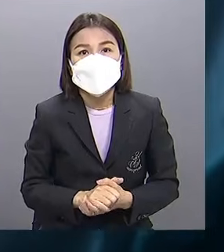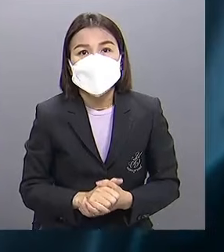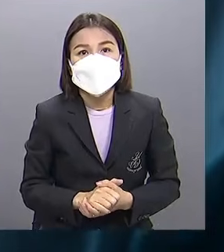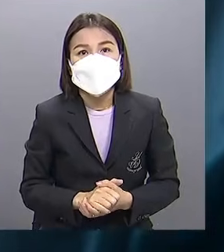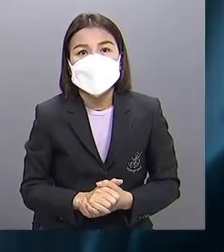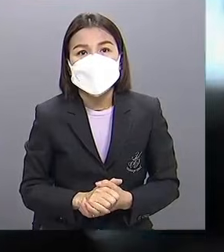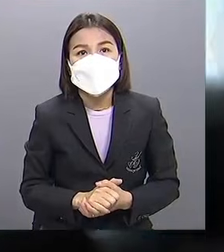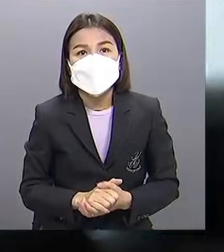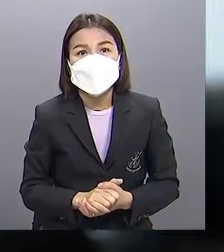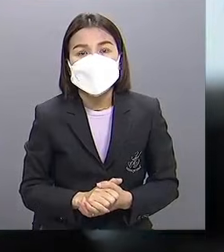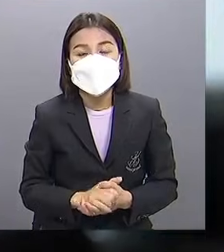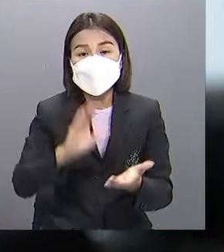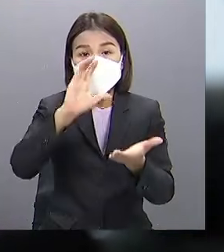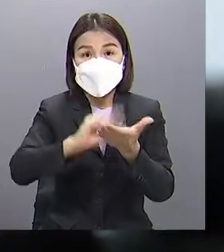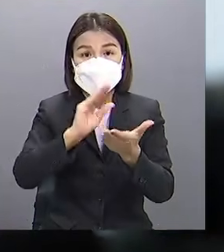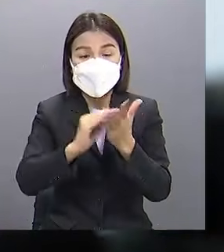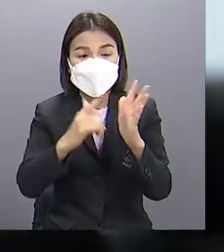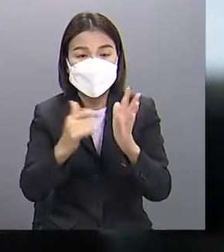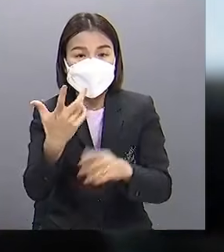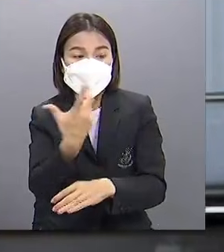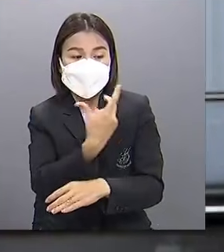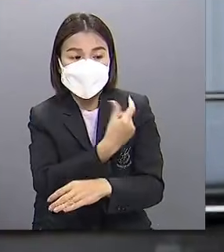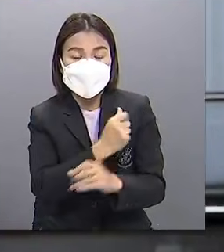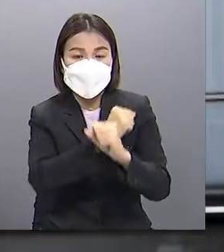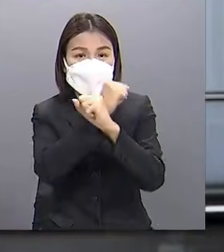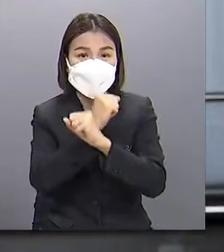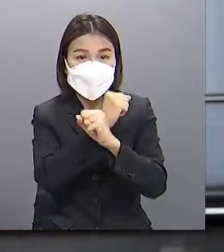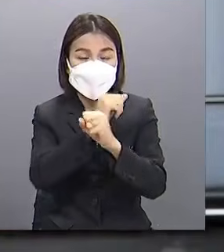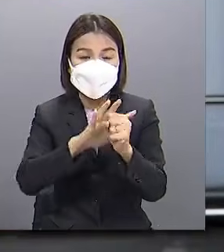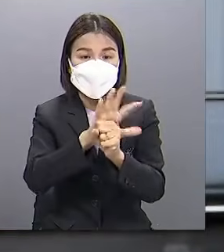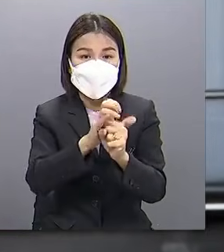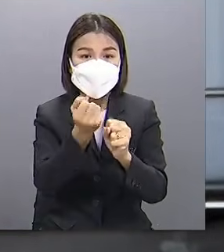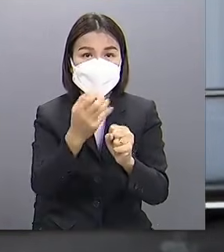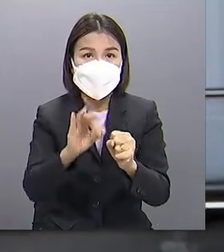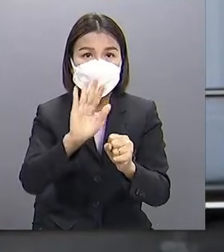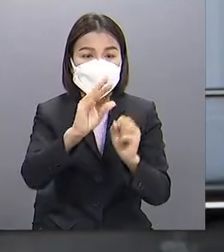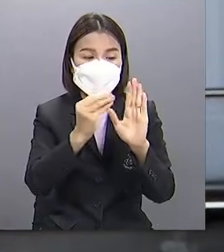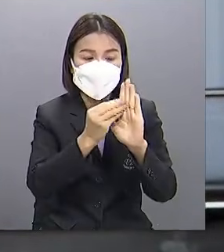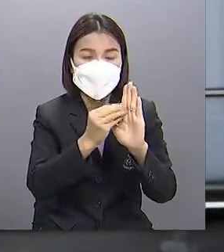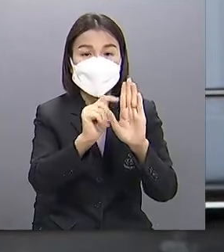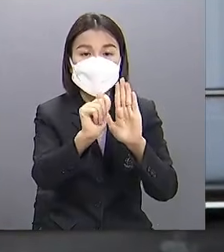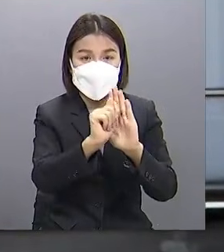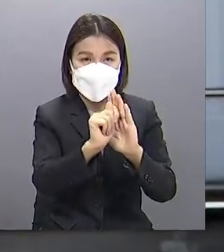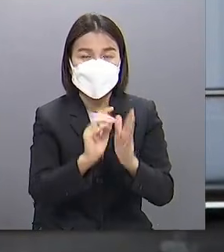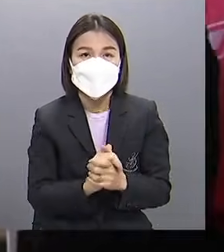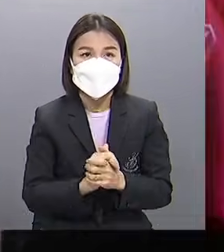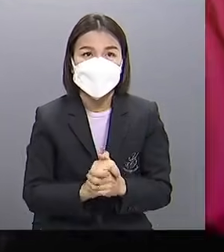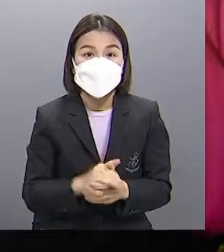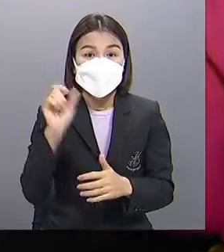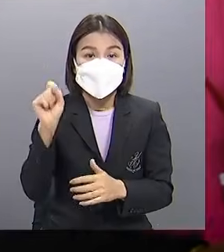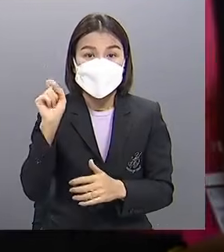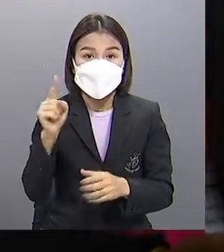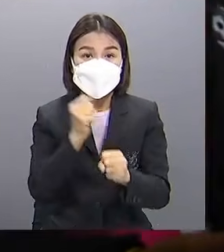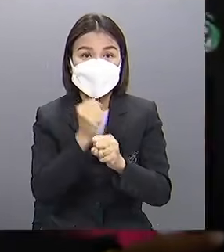จากข้อมูลการฉีดวัคซีนต้านโควิด-19 ในพื้นที่อำเภอแม่สอดอยู่ระหว่างการเร่งปฏิบัติการเชิงรุก